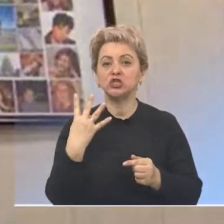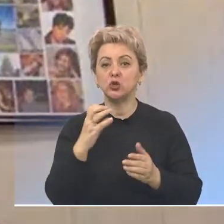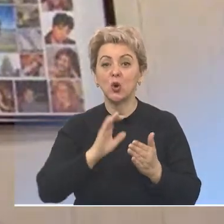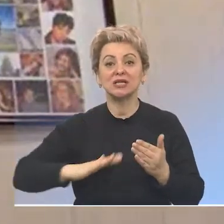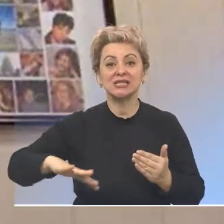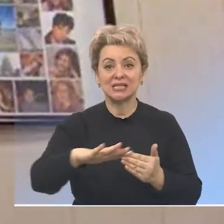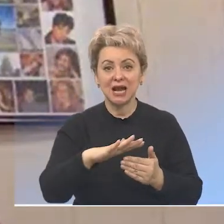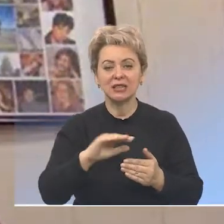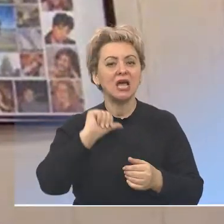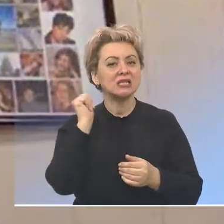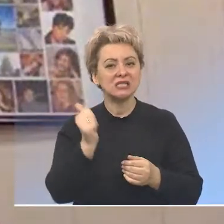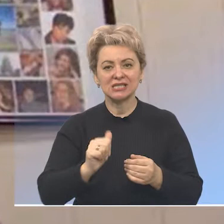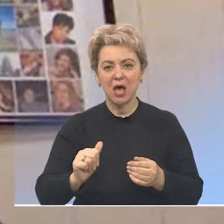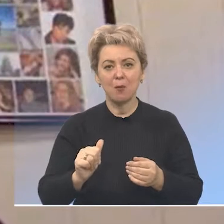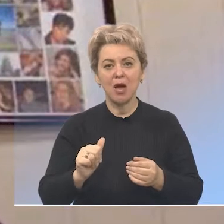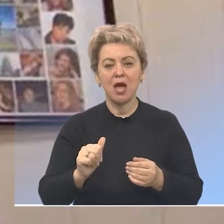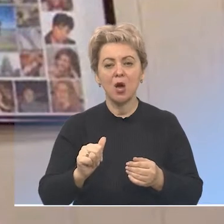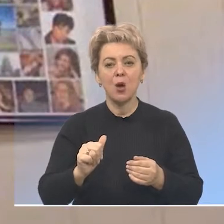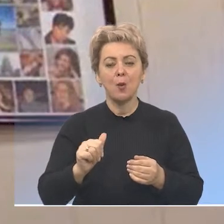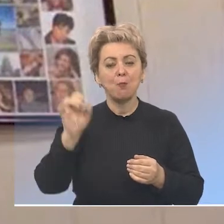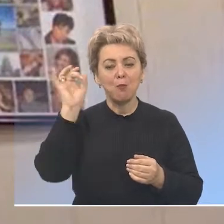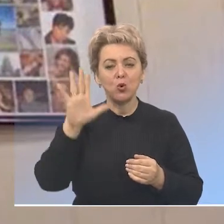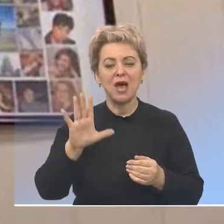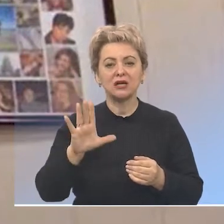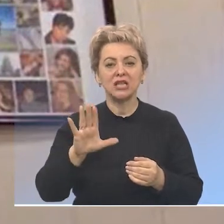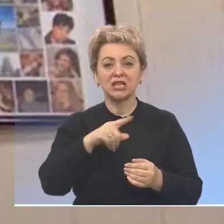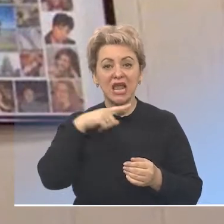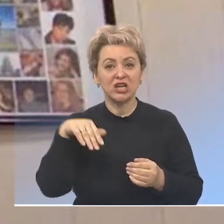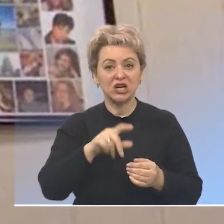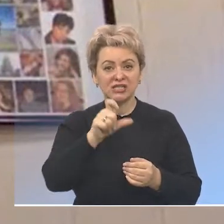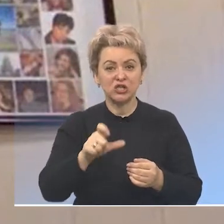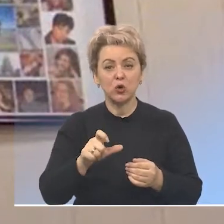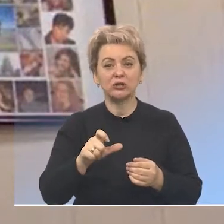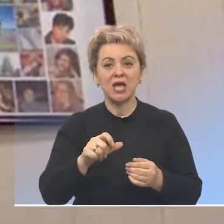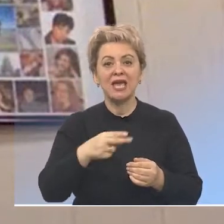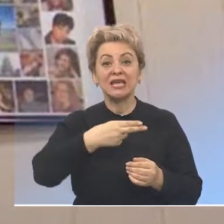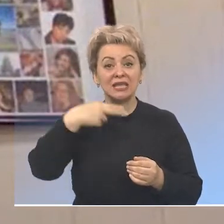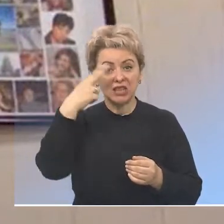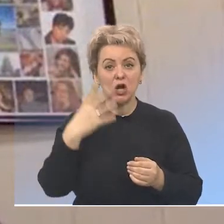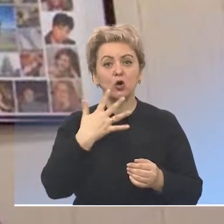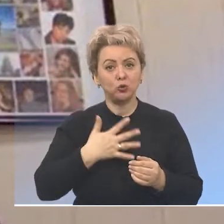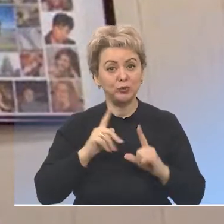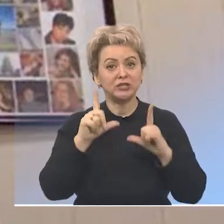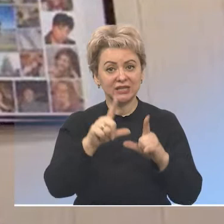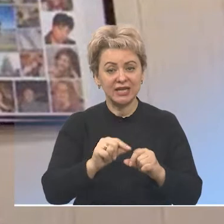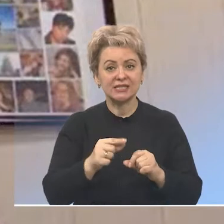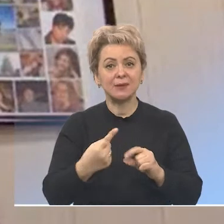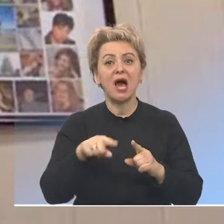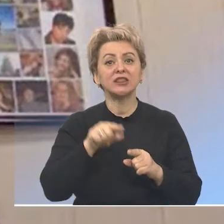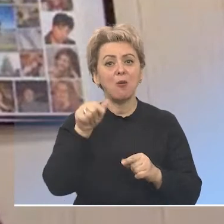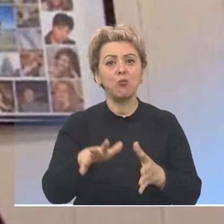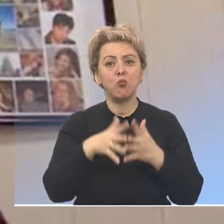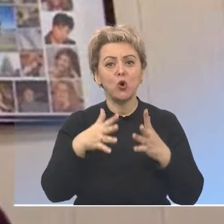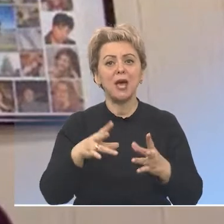этих 4 стран самая популярная для россиян – это, безусловно, Италия. Она одна из